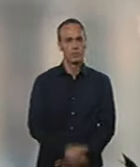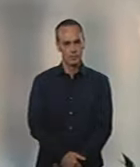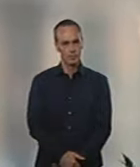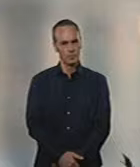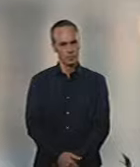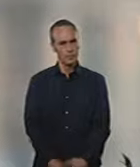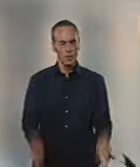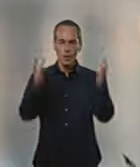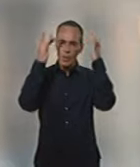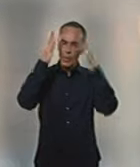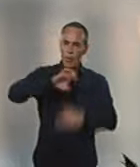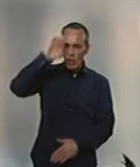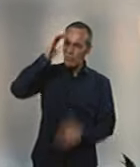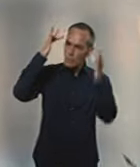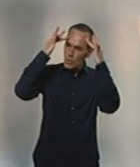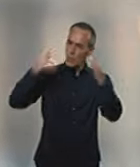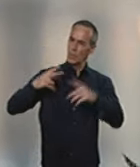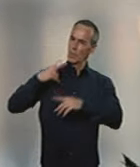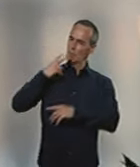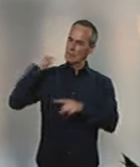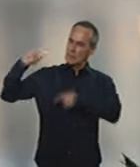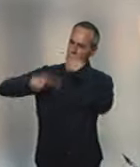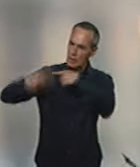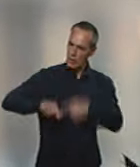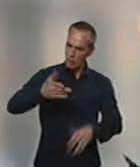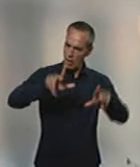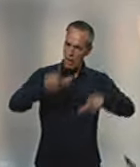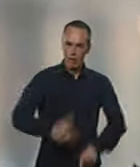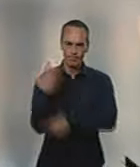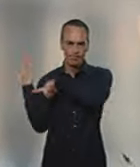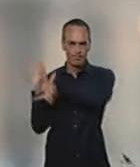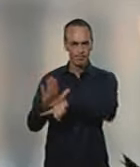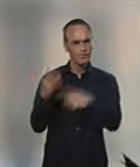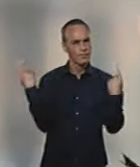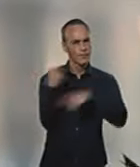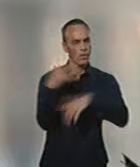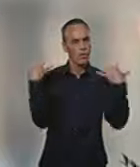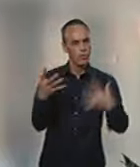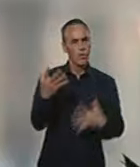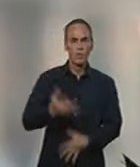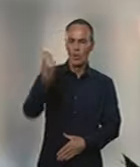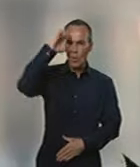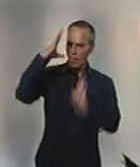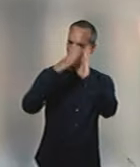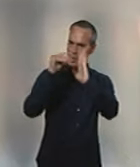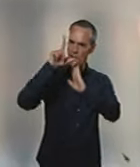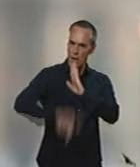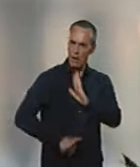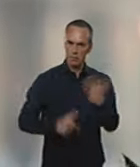civilisation européenne que nous voulons défendre il y a un modèle européen que nous voulons